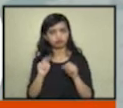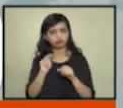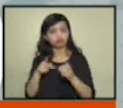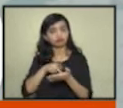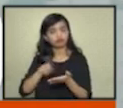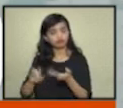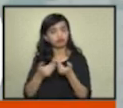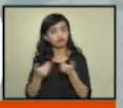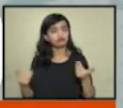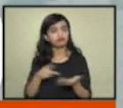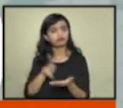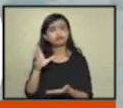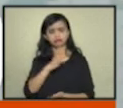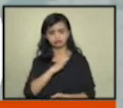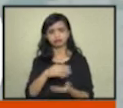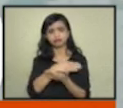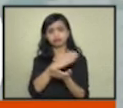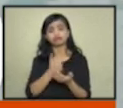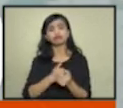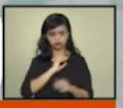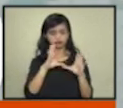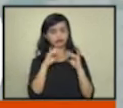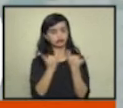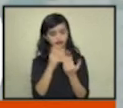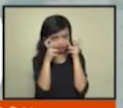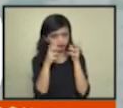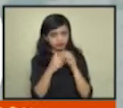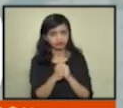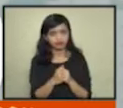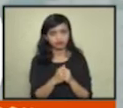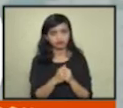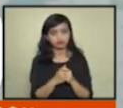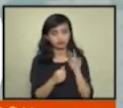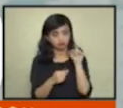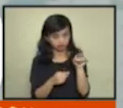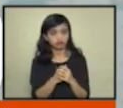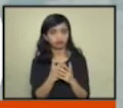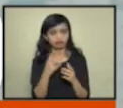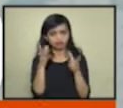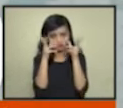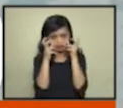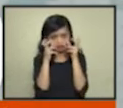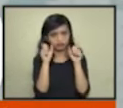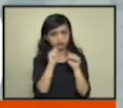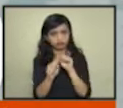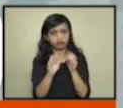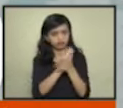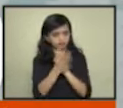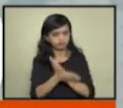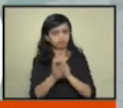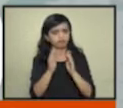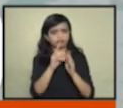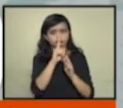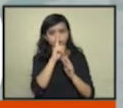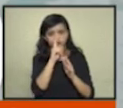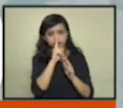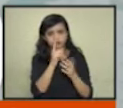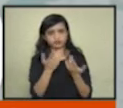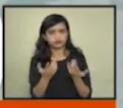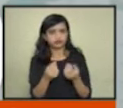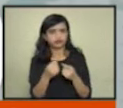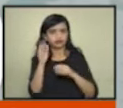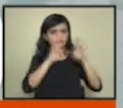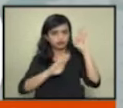ng separation pay, okay, pati yung ibang empleyado dyan. Ito na lang, sir. Kayo na lang po ba mag-uusap para maging tahimik na lang po na maayos yung